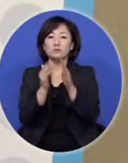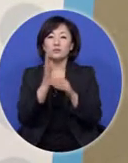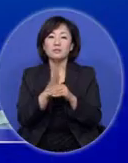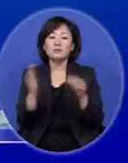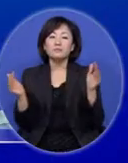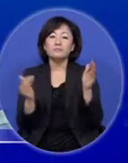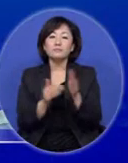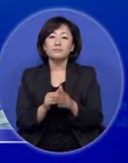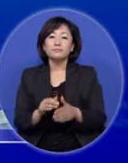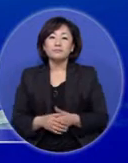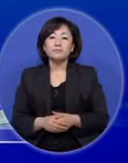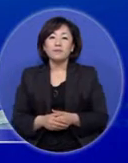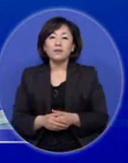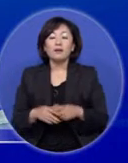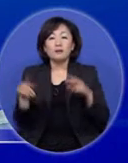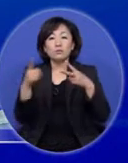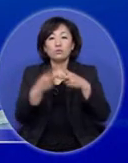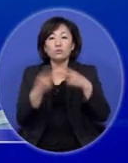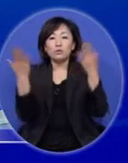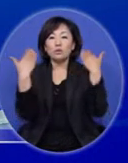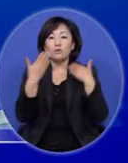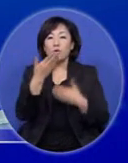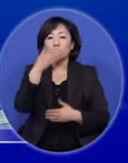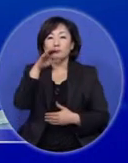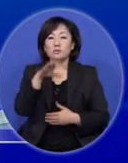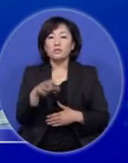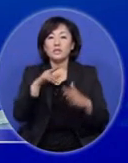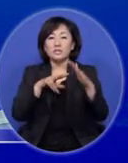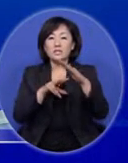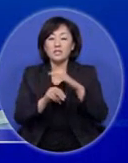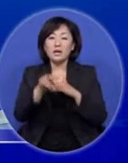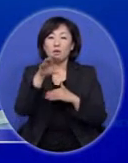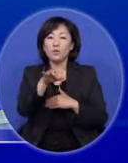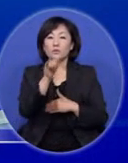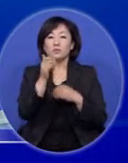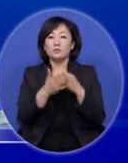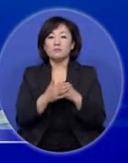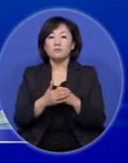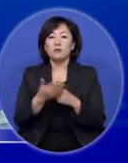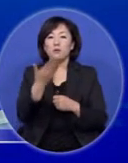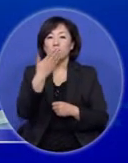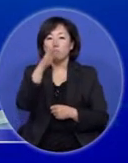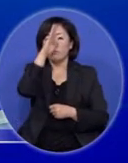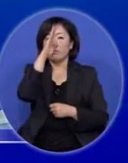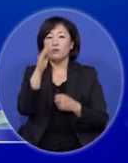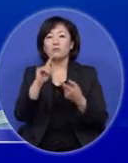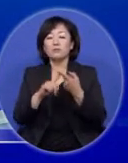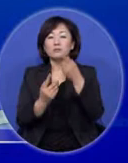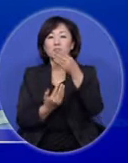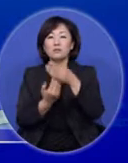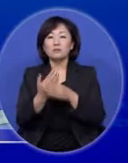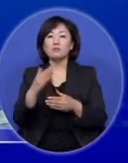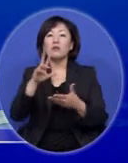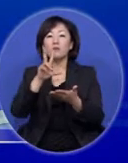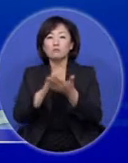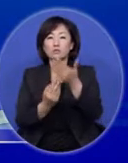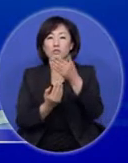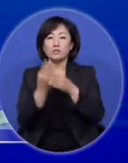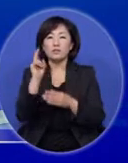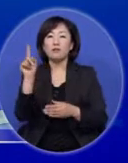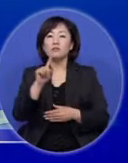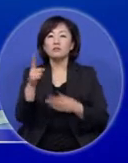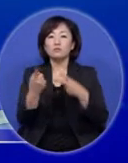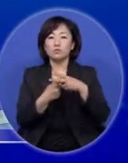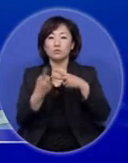윤경재입니다. 초등학교 급식실이 지하에 있다면 아무래도 위생에 문제가 생길 수 있을 텐데요. 한